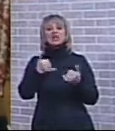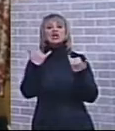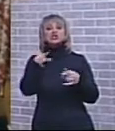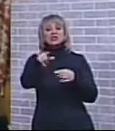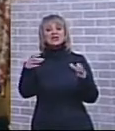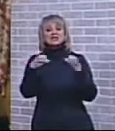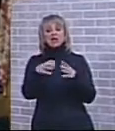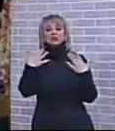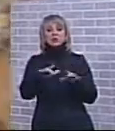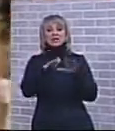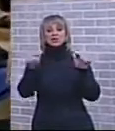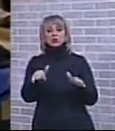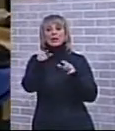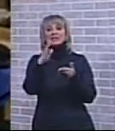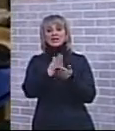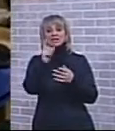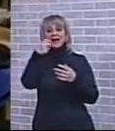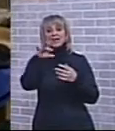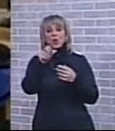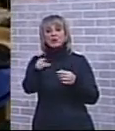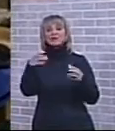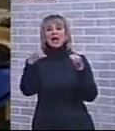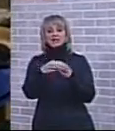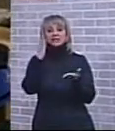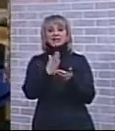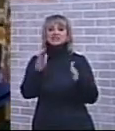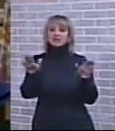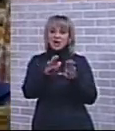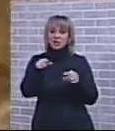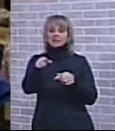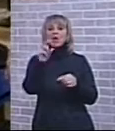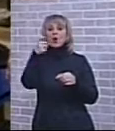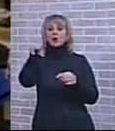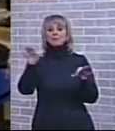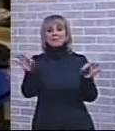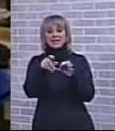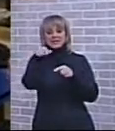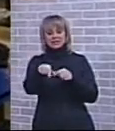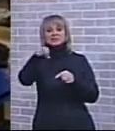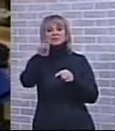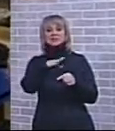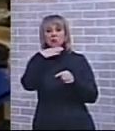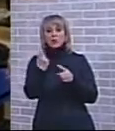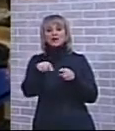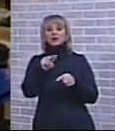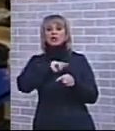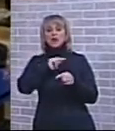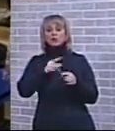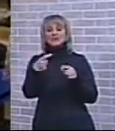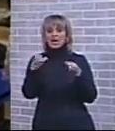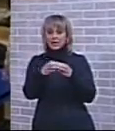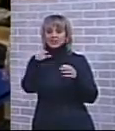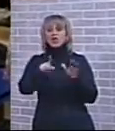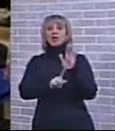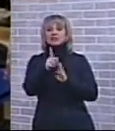да, коллектив уже разросся, есть и хореограф у коллектива, есть и вокалист, и хормейстер, очень много специалистов, которые уже работают с коллективом.